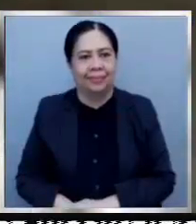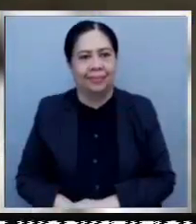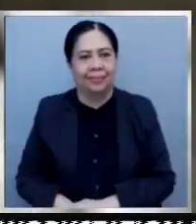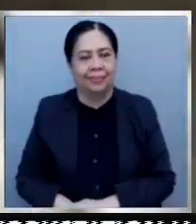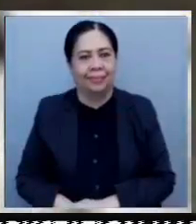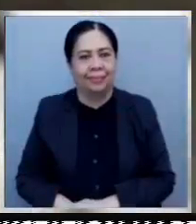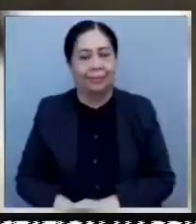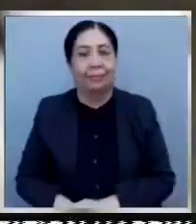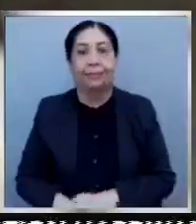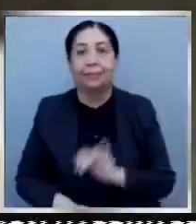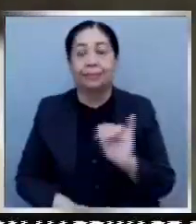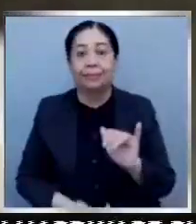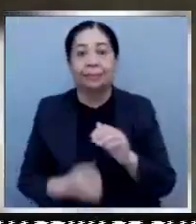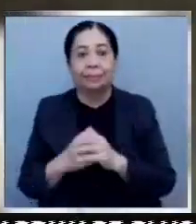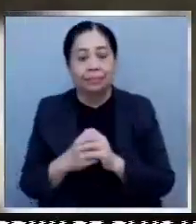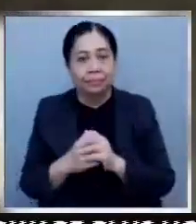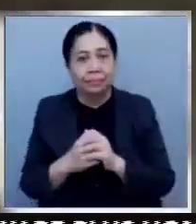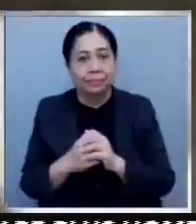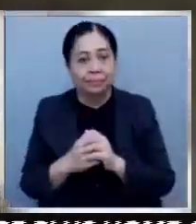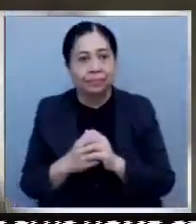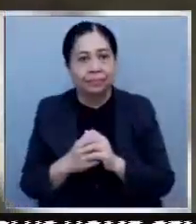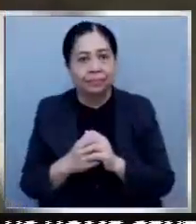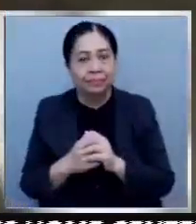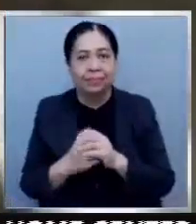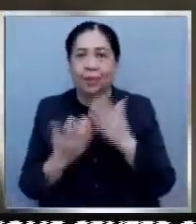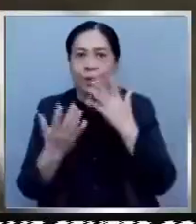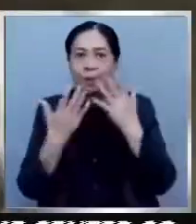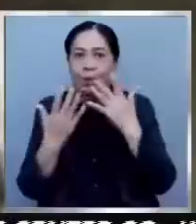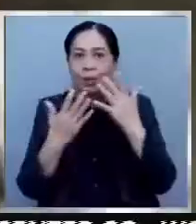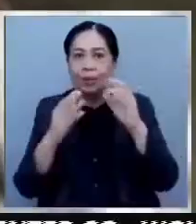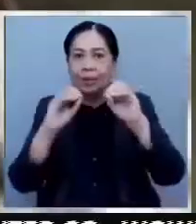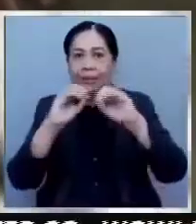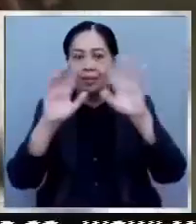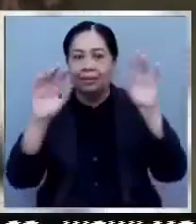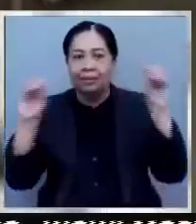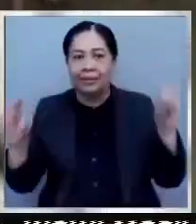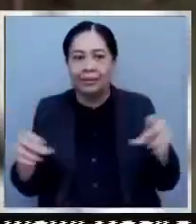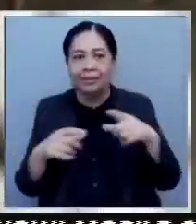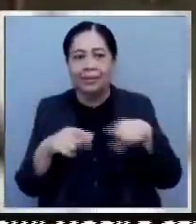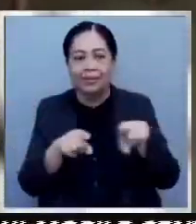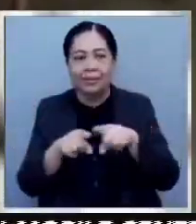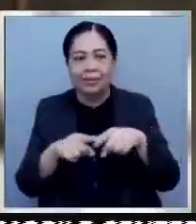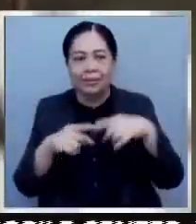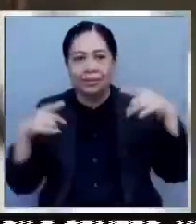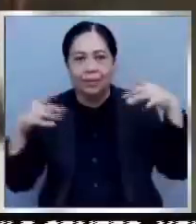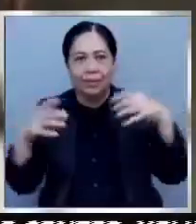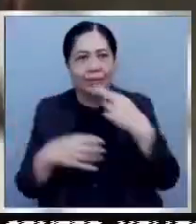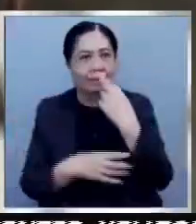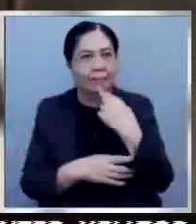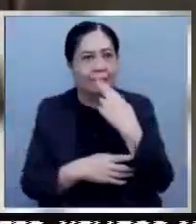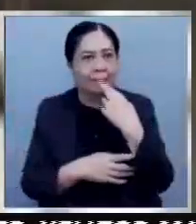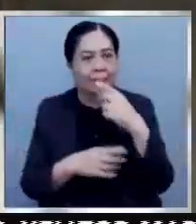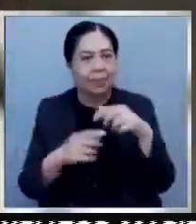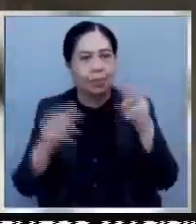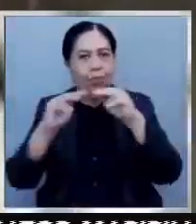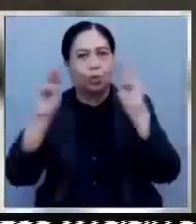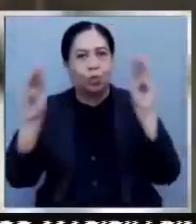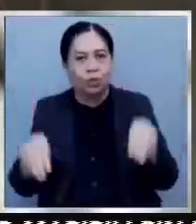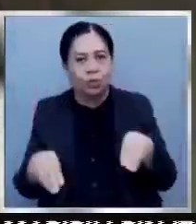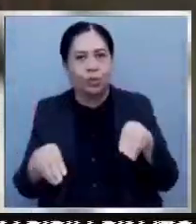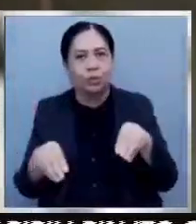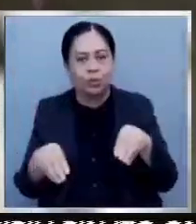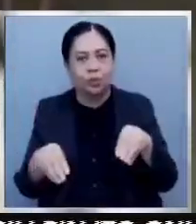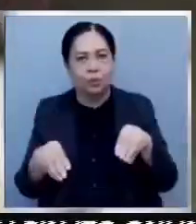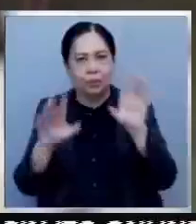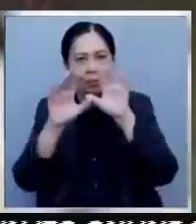Pia, bukod sa makulay na pailaw ay paiilawan din ng pula itong museo ni